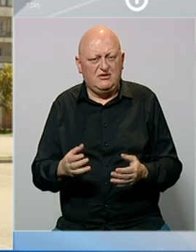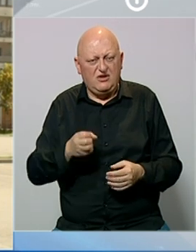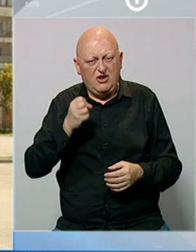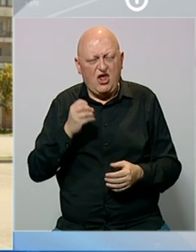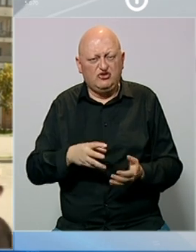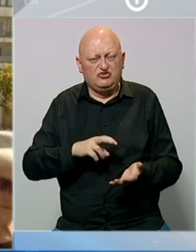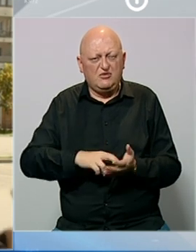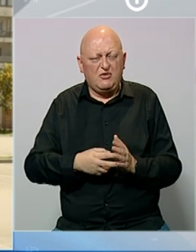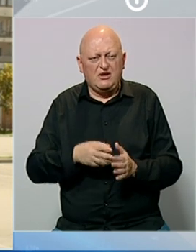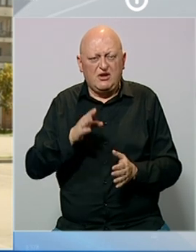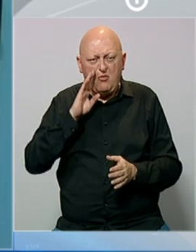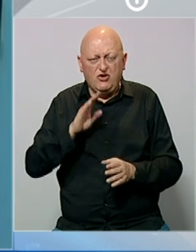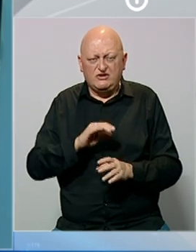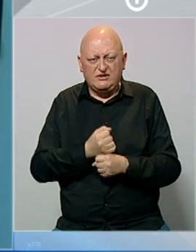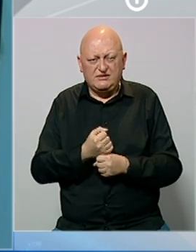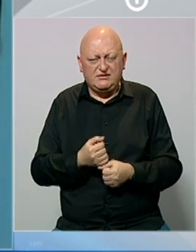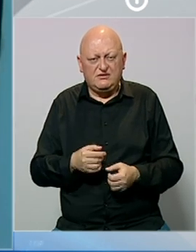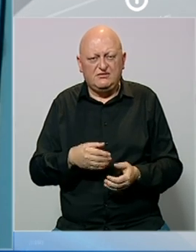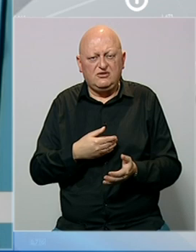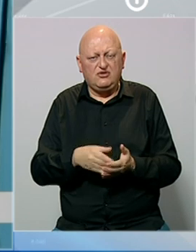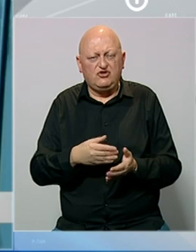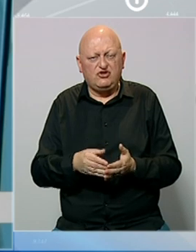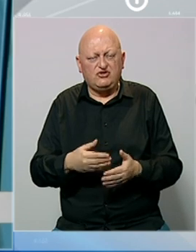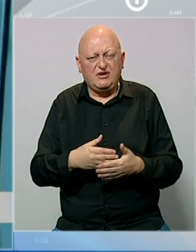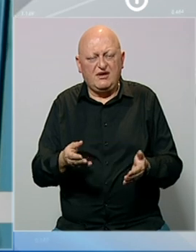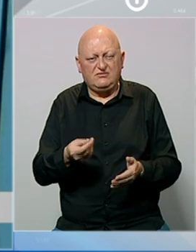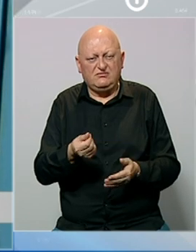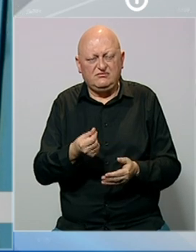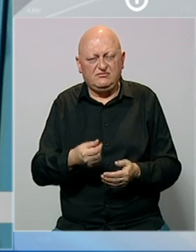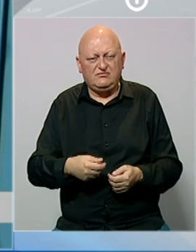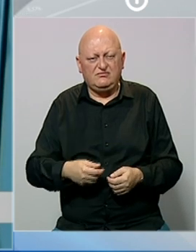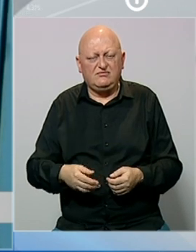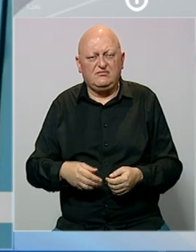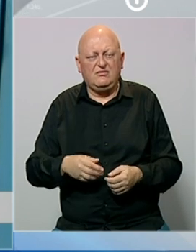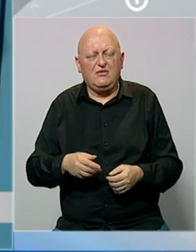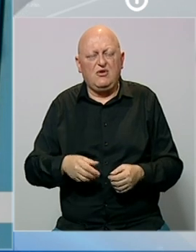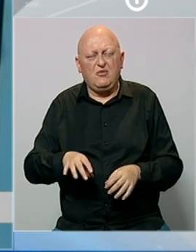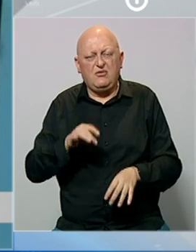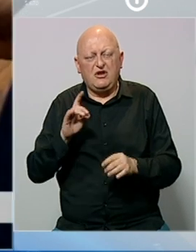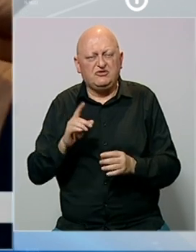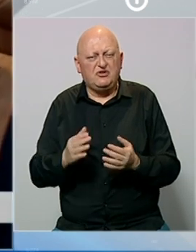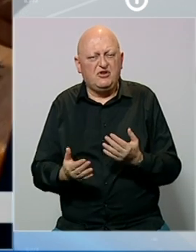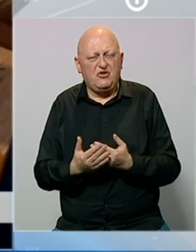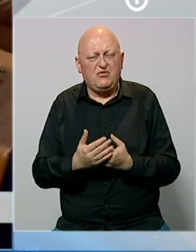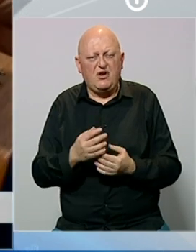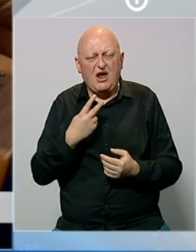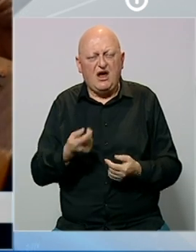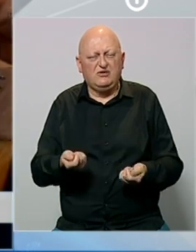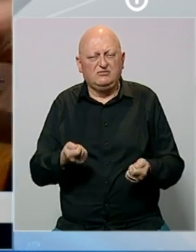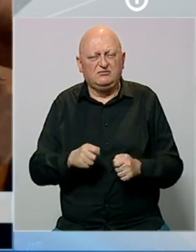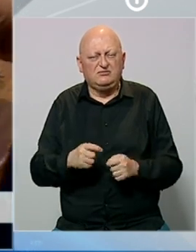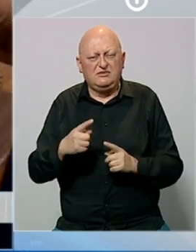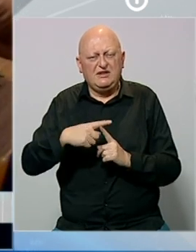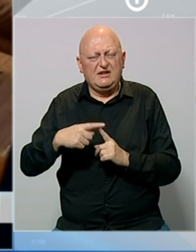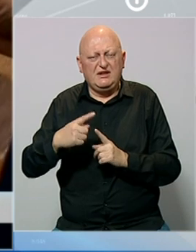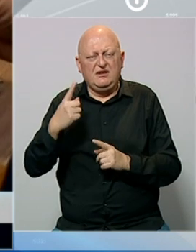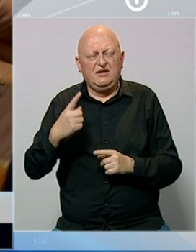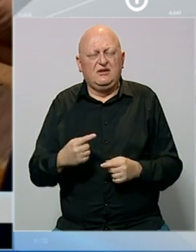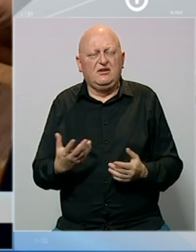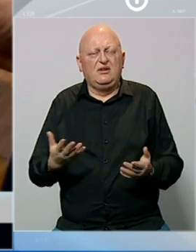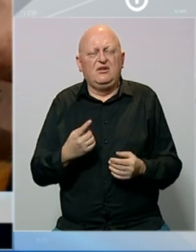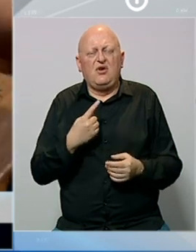loša politika u Bosni i Hercegovini. Da trošenje javnih sredstava za podilaženje biračima nije novost, zaključuju i u Transparency